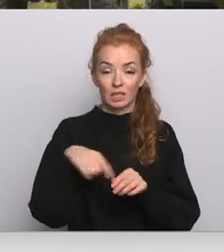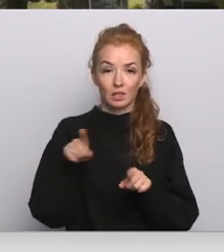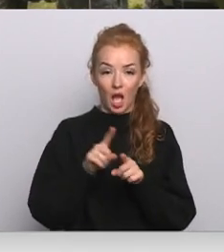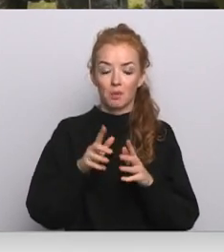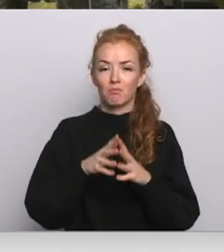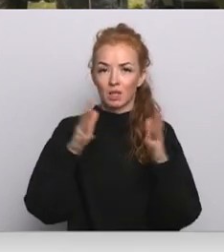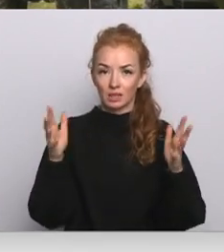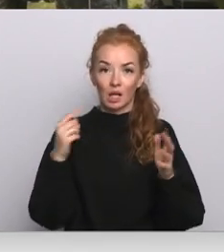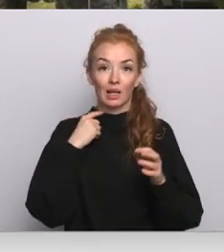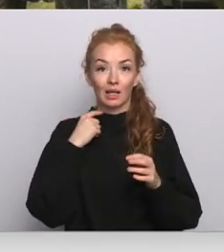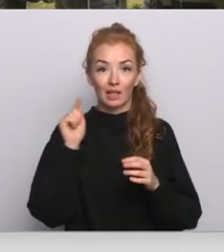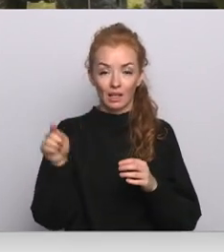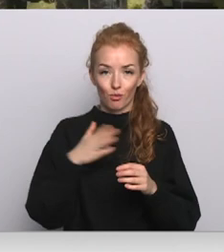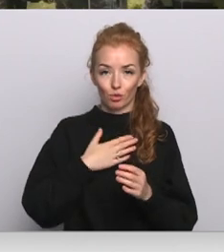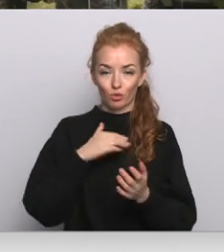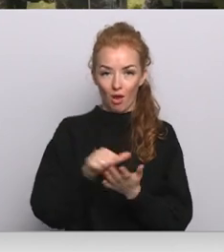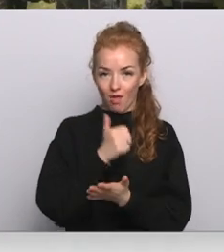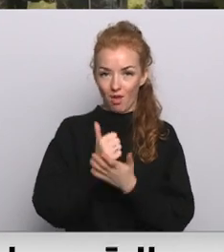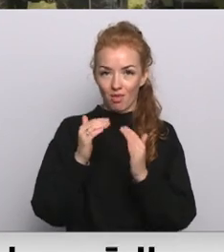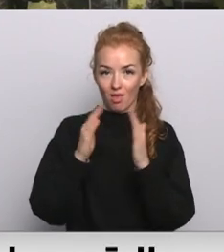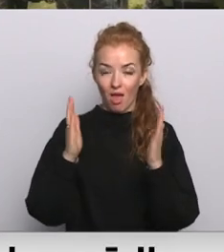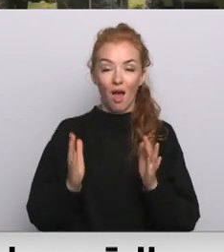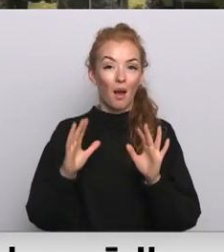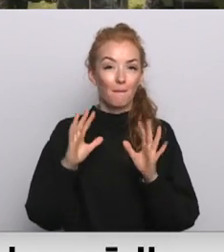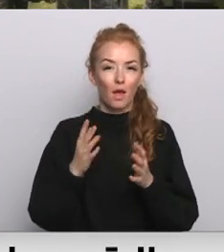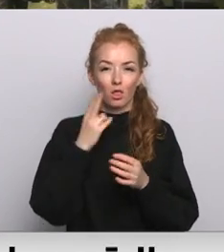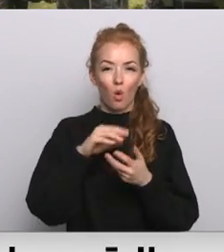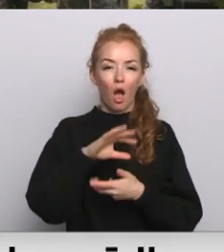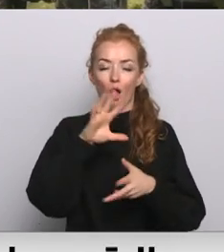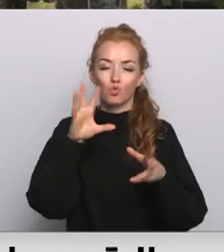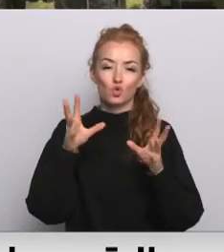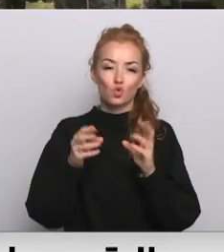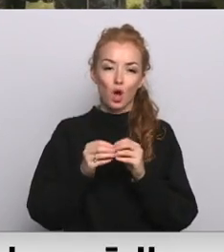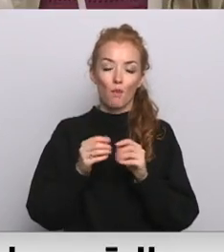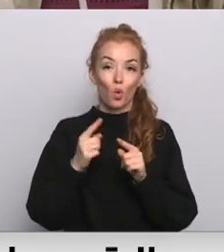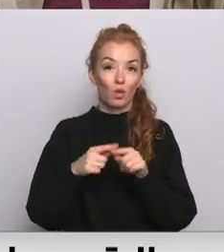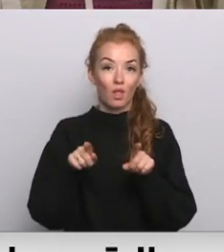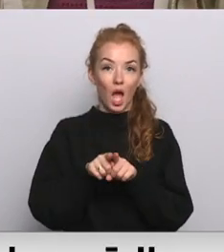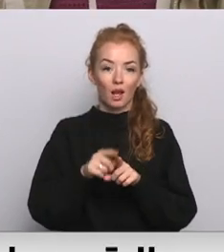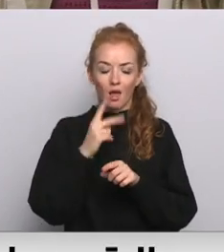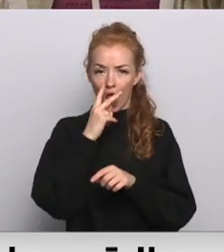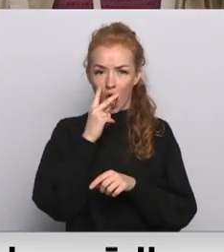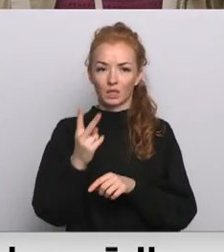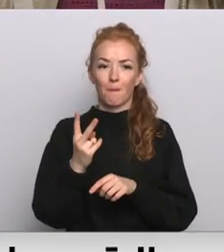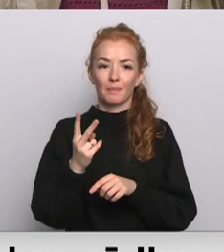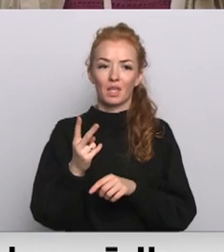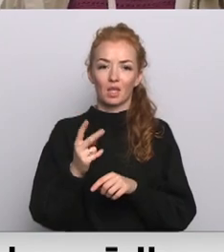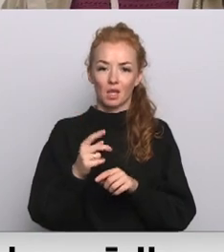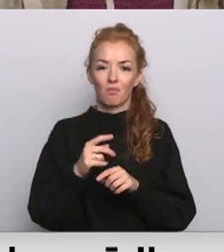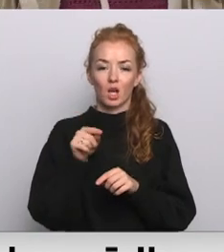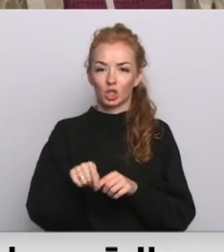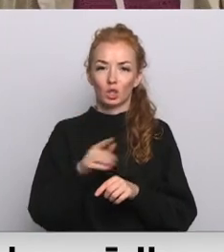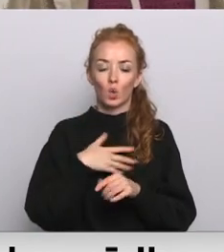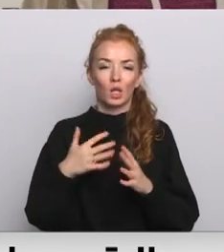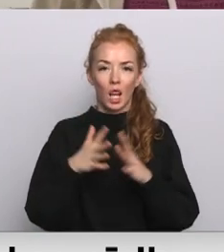projekti Rīgā, kas ir mūsu galvenajā ēkā, bet no tāda apjoma un varbūt tās arī redzamības ziņā, protams, ka tas ir